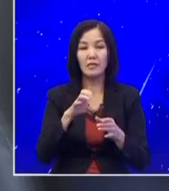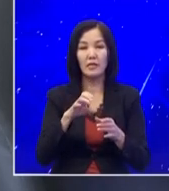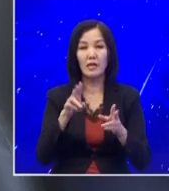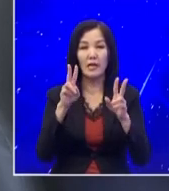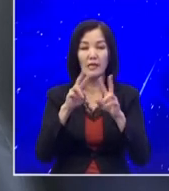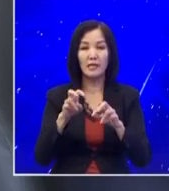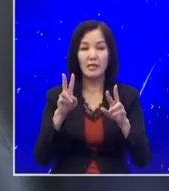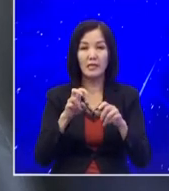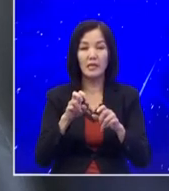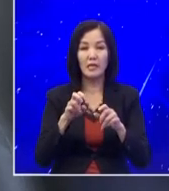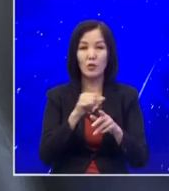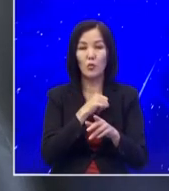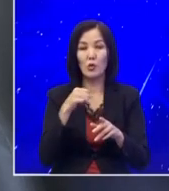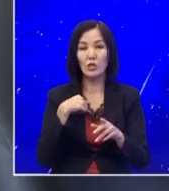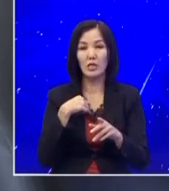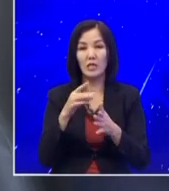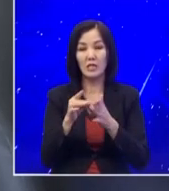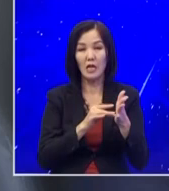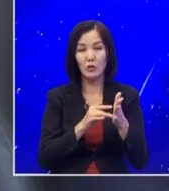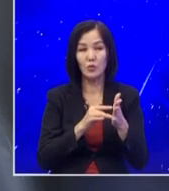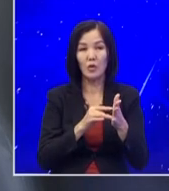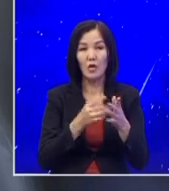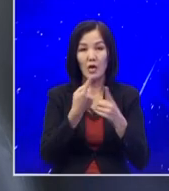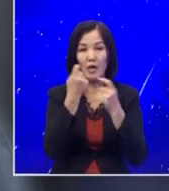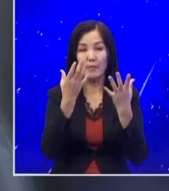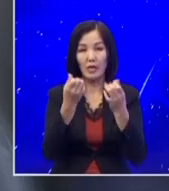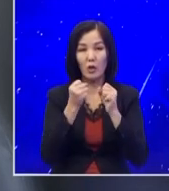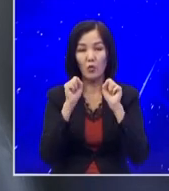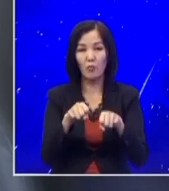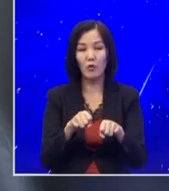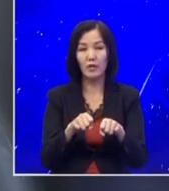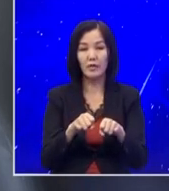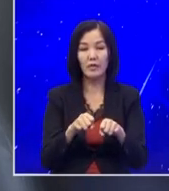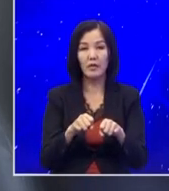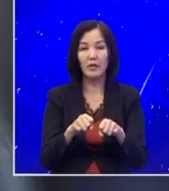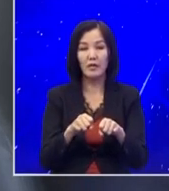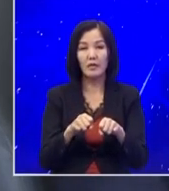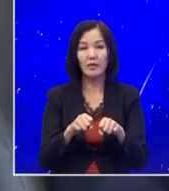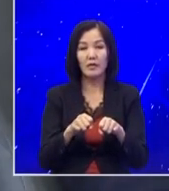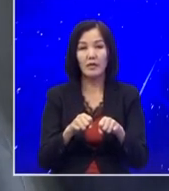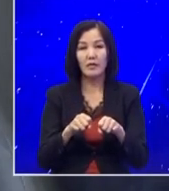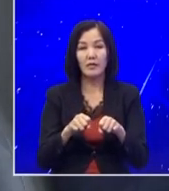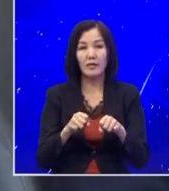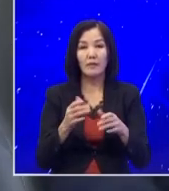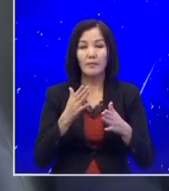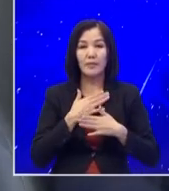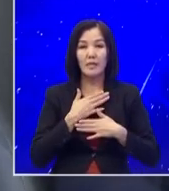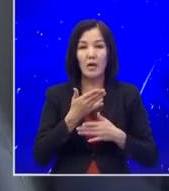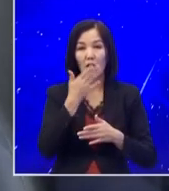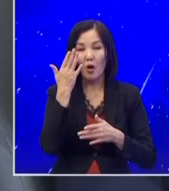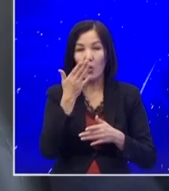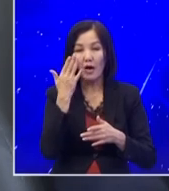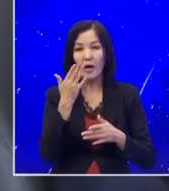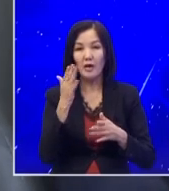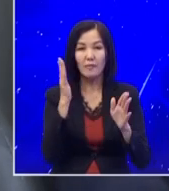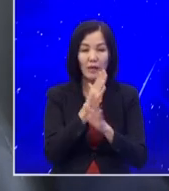жүргізілуде. Бұл құрылғылар арқылы біз автокөл құралдарын қаншалықты бізге атмосфералық ауымызға